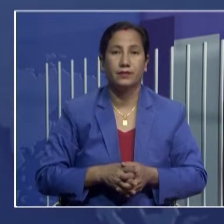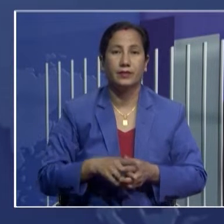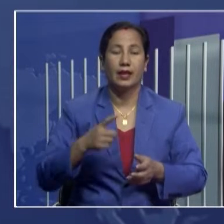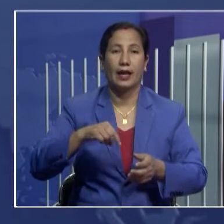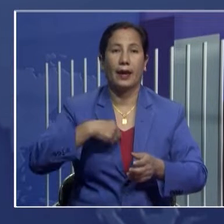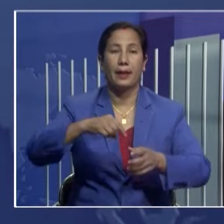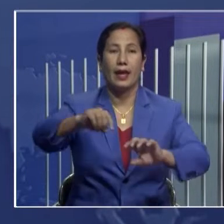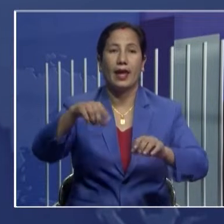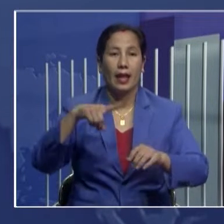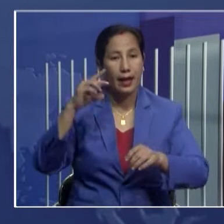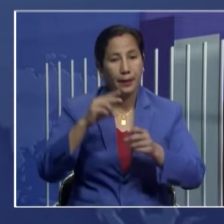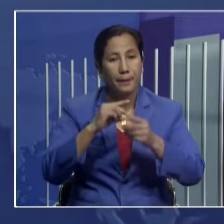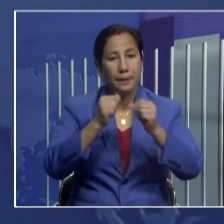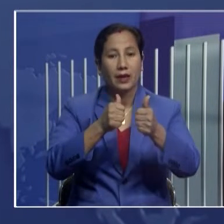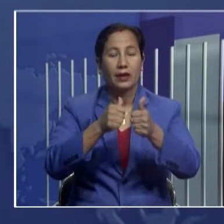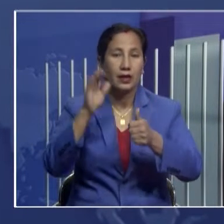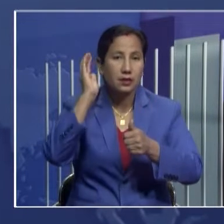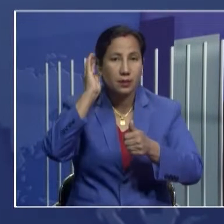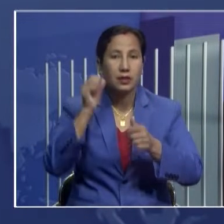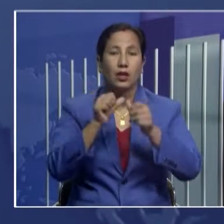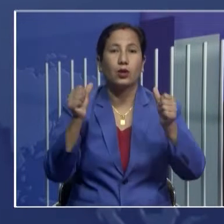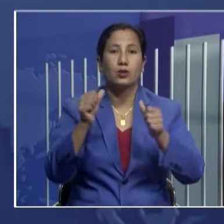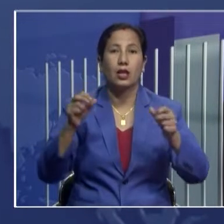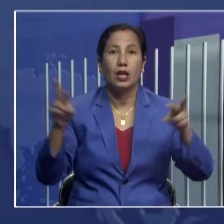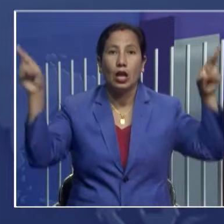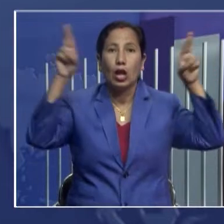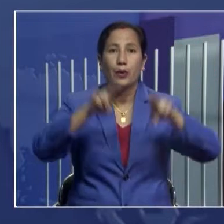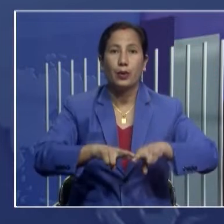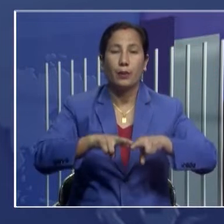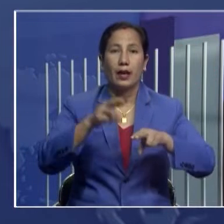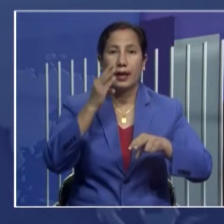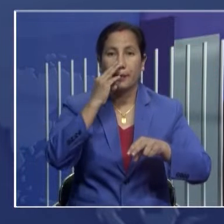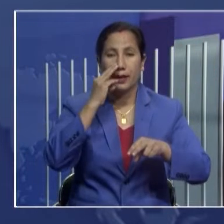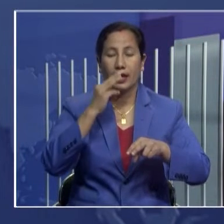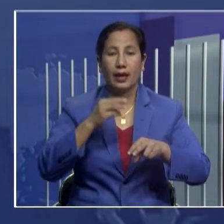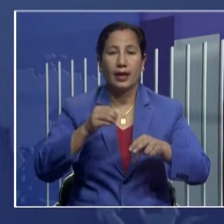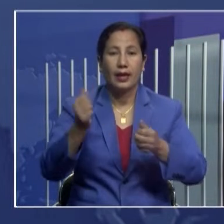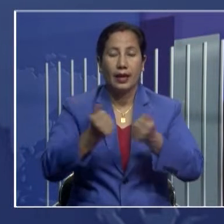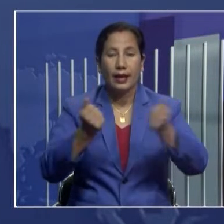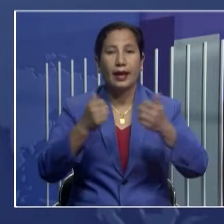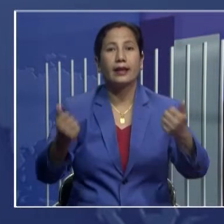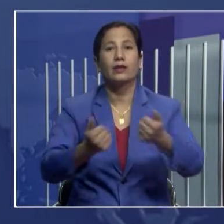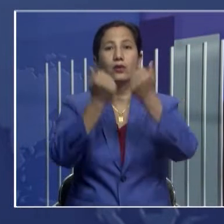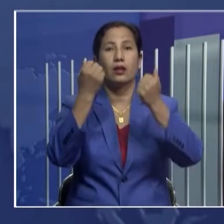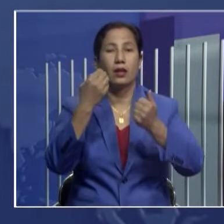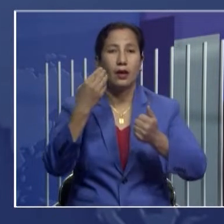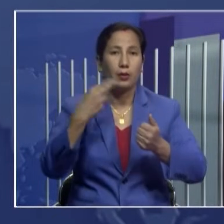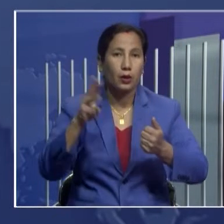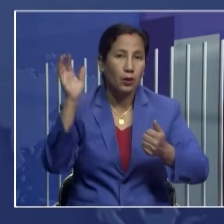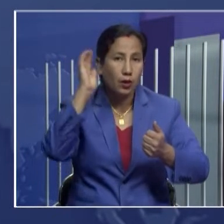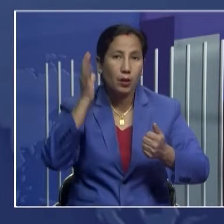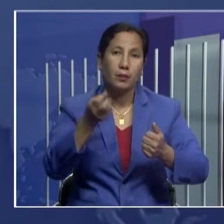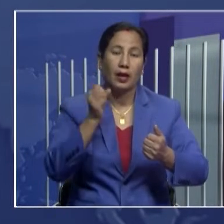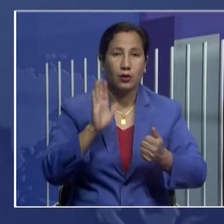हामीलाई स्टुडियोमा भर्खरै प्राप्त समाचार अनुसार रोल्पामा सवारी साधन दुर्घटना भएको खबर प्राप्त भएको